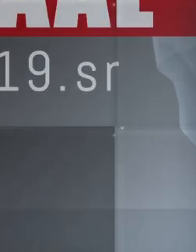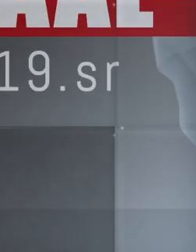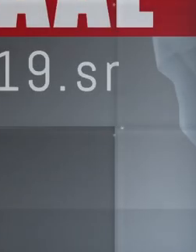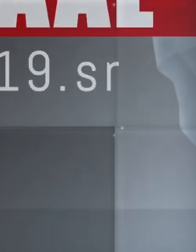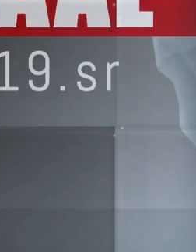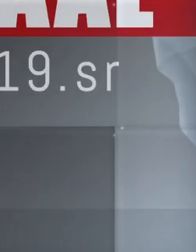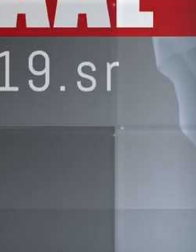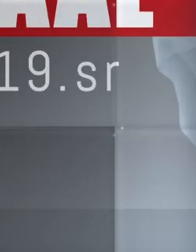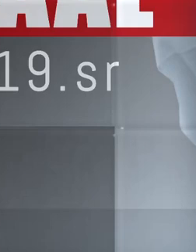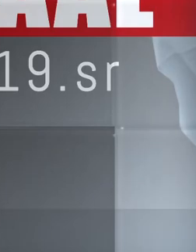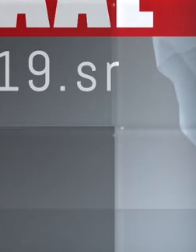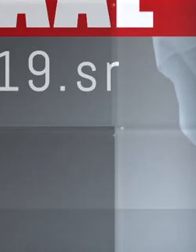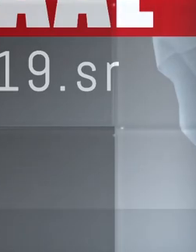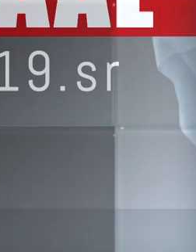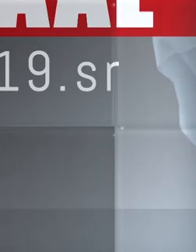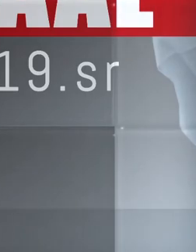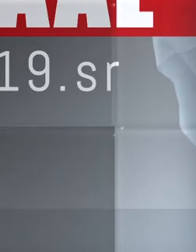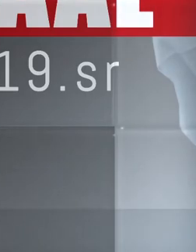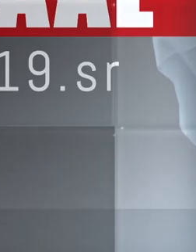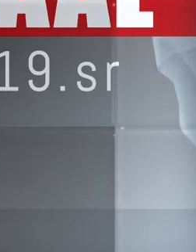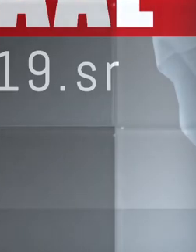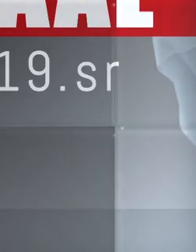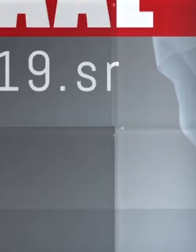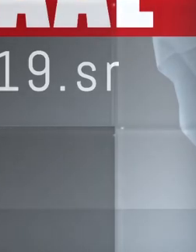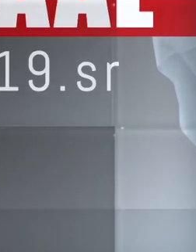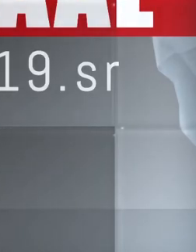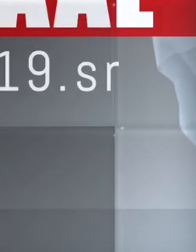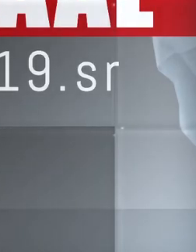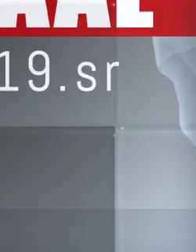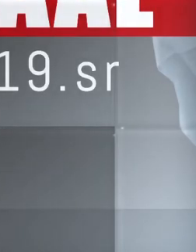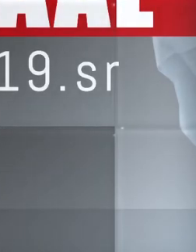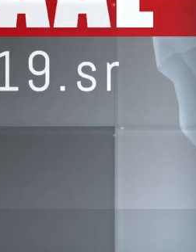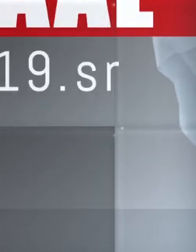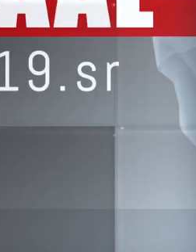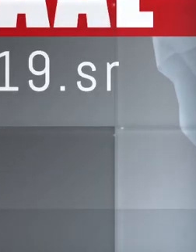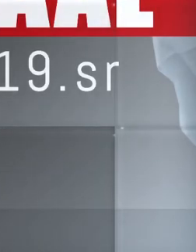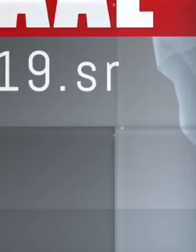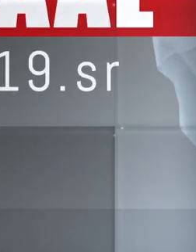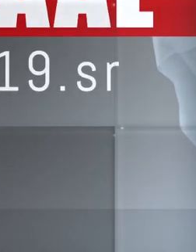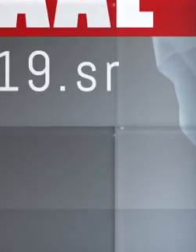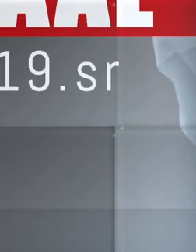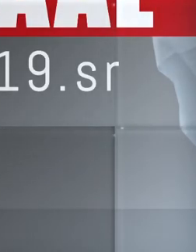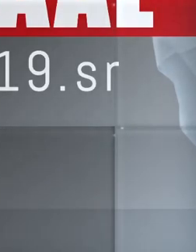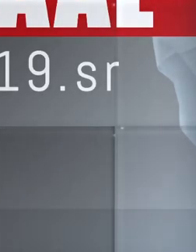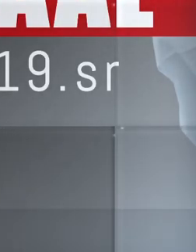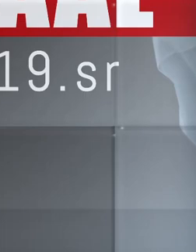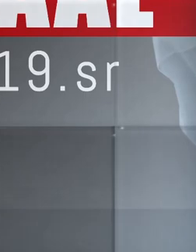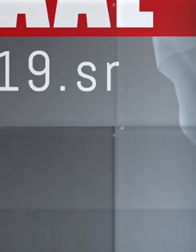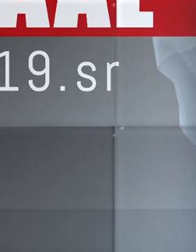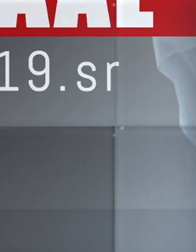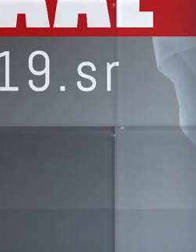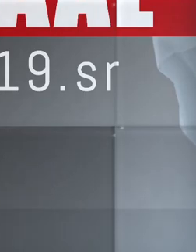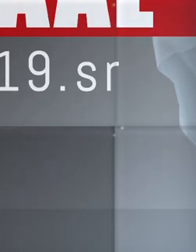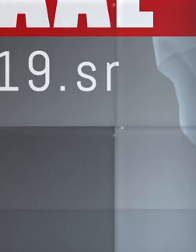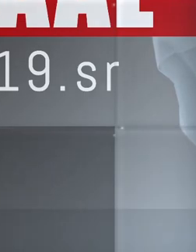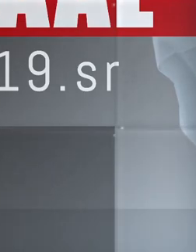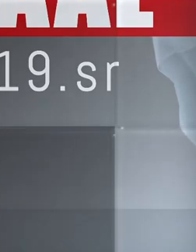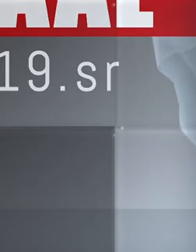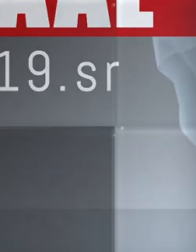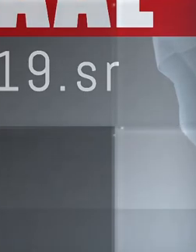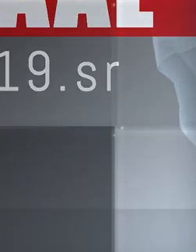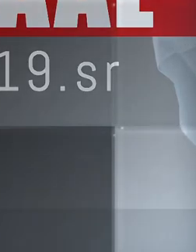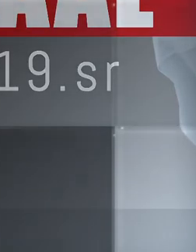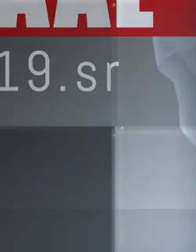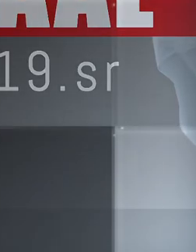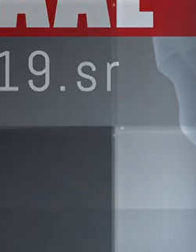Vanuit de kant van de media werd om meer duidelijkheid gevraagd over hoe de verplichte zelfquarantaine in de praktijk werkt. Om te